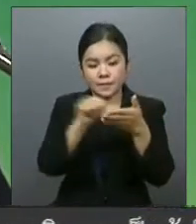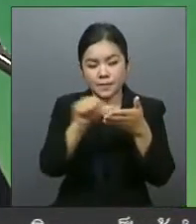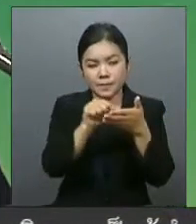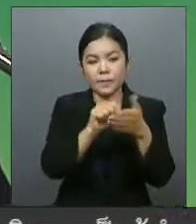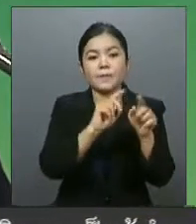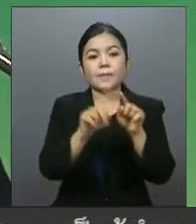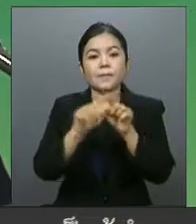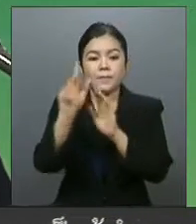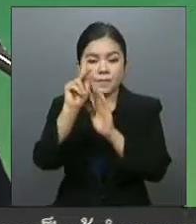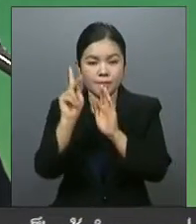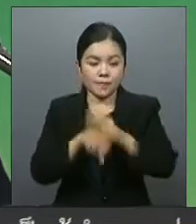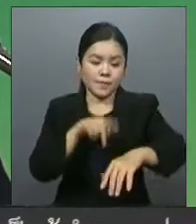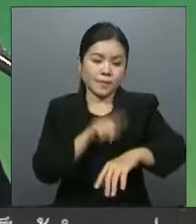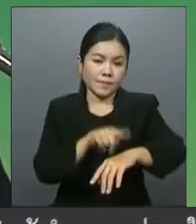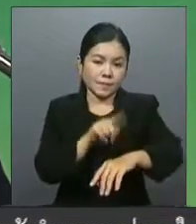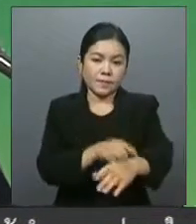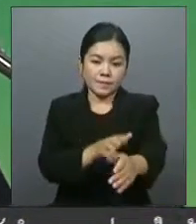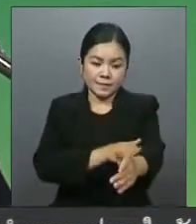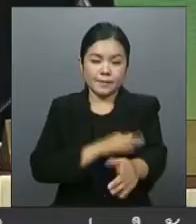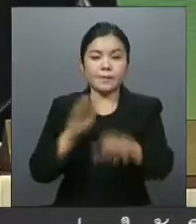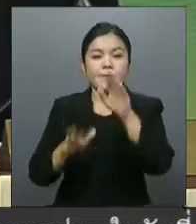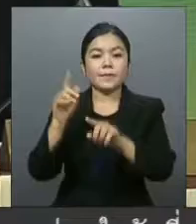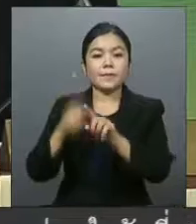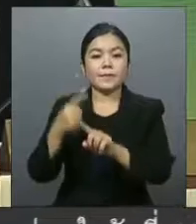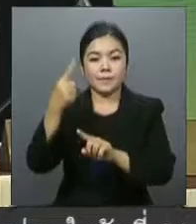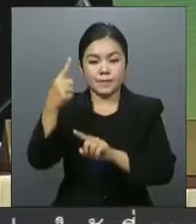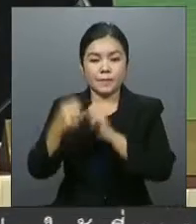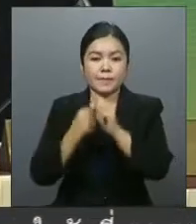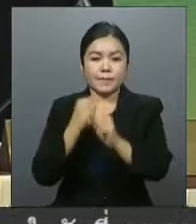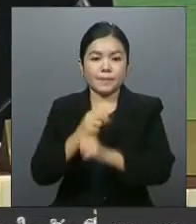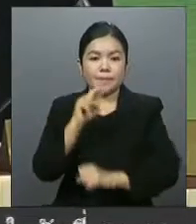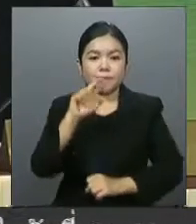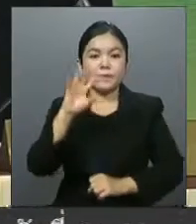ยวางกรอบเวลาให้อย่างช้าที่สุดในเดือนมกราคมปี2560ค่ะ